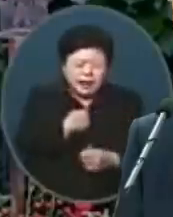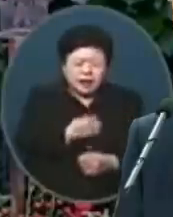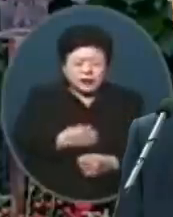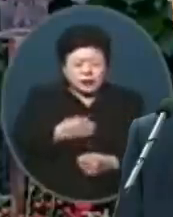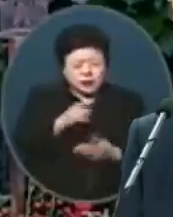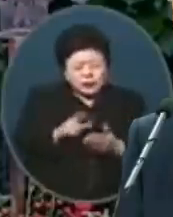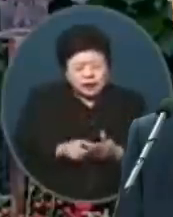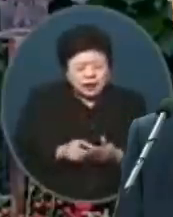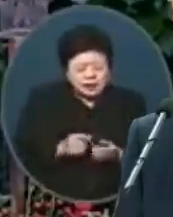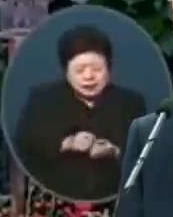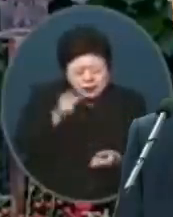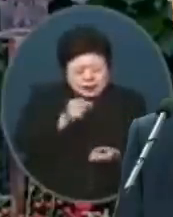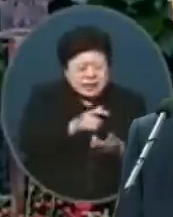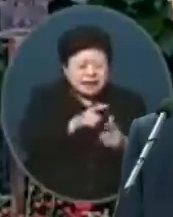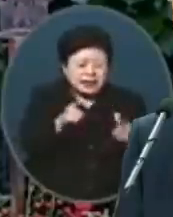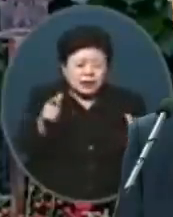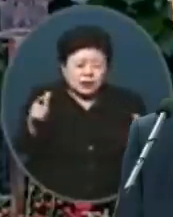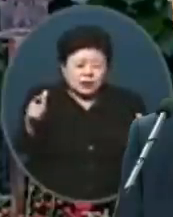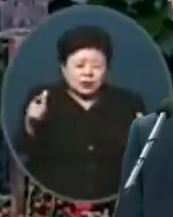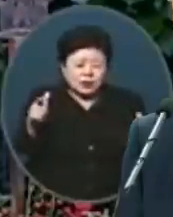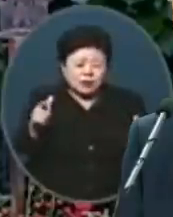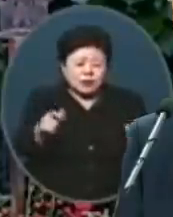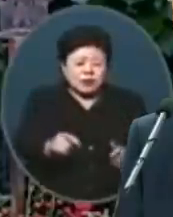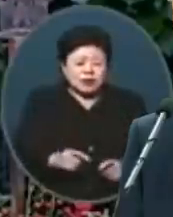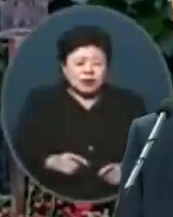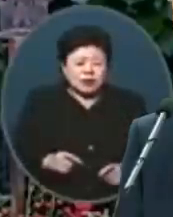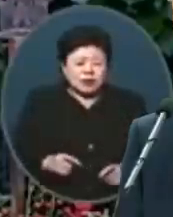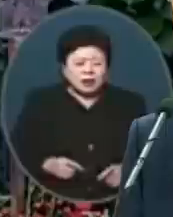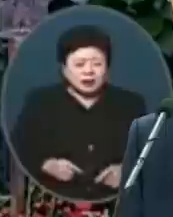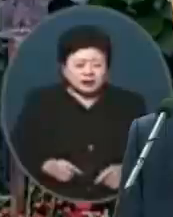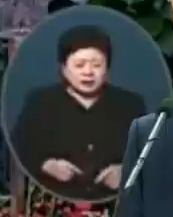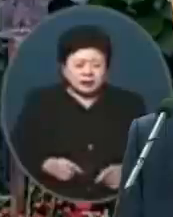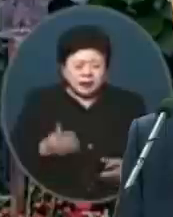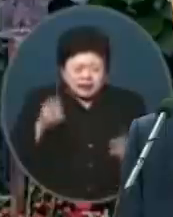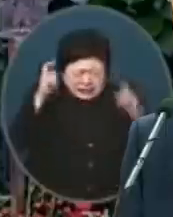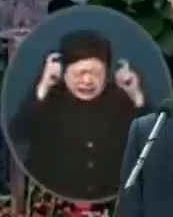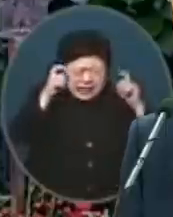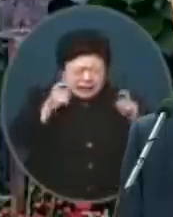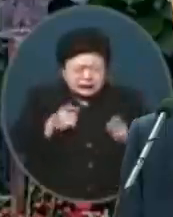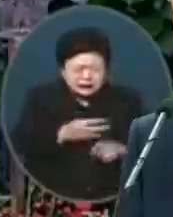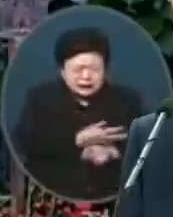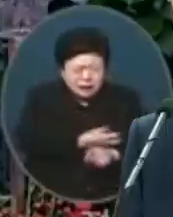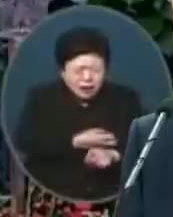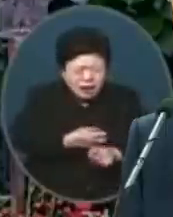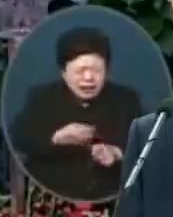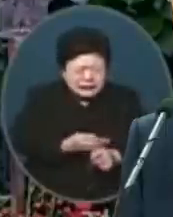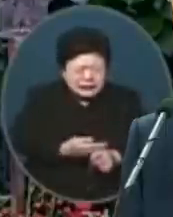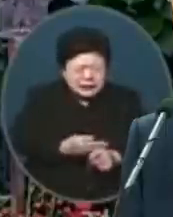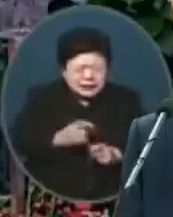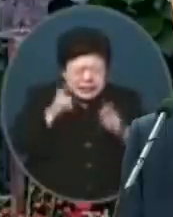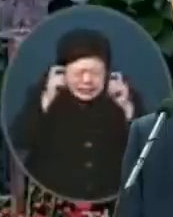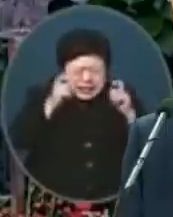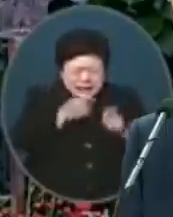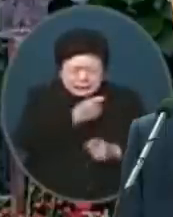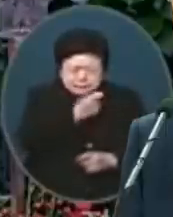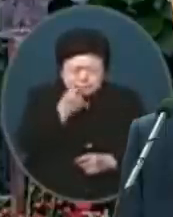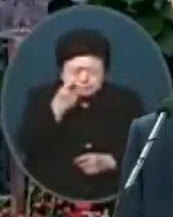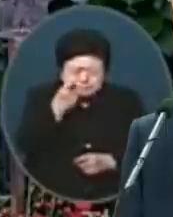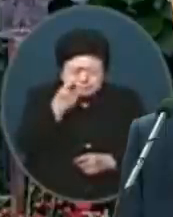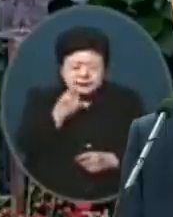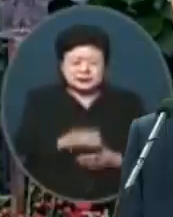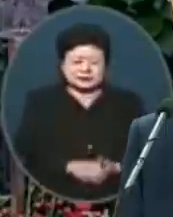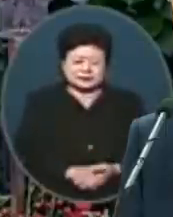괴로울 때에 그 입을 열지 아니하였으며 마치 도수장으로 끌려가는 어린 양과 털깎은 자 앞에서 잠양은 같이 그 입을 열지